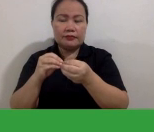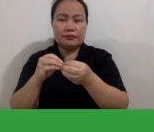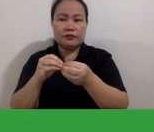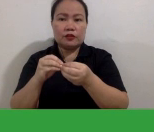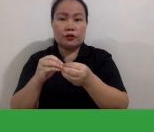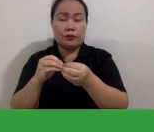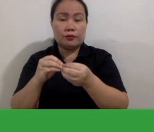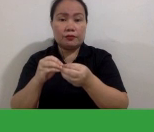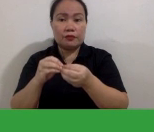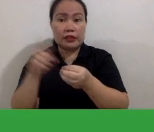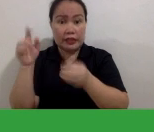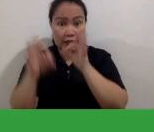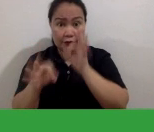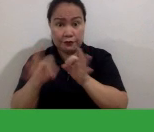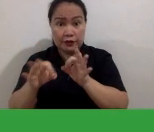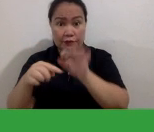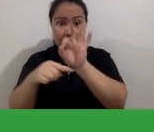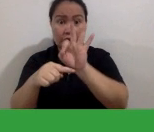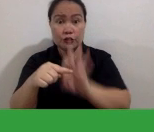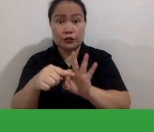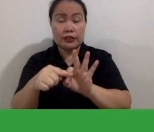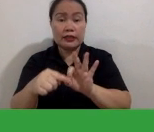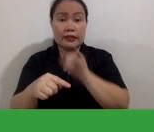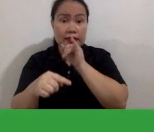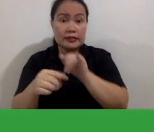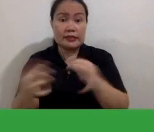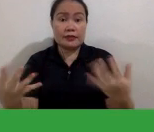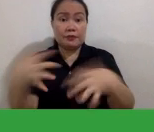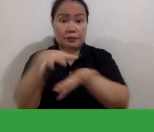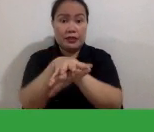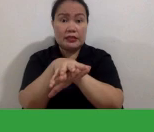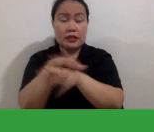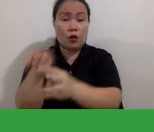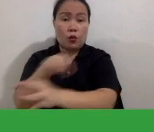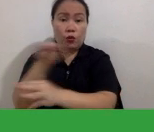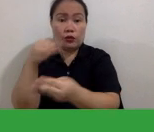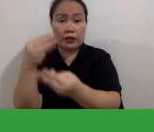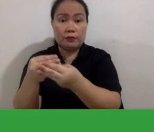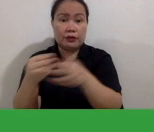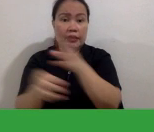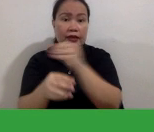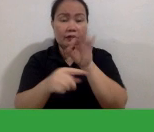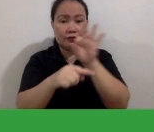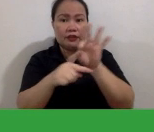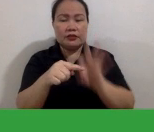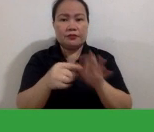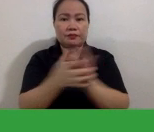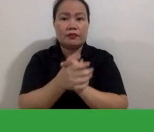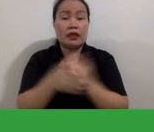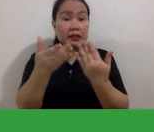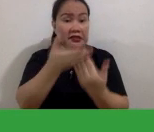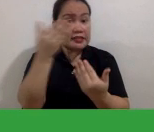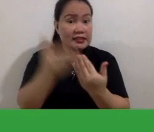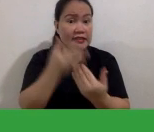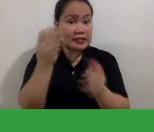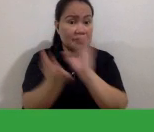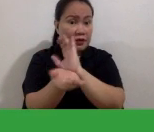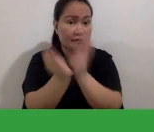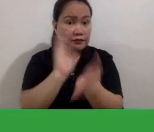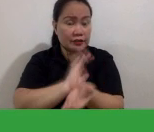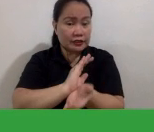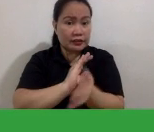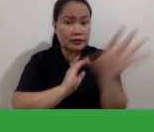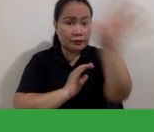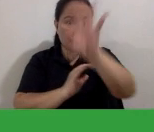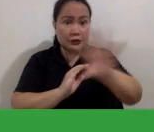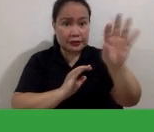mix. Okay, so meron itong value. Alright, now, mas madali mag-convert ng percent.